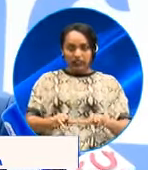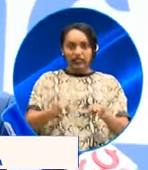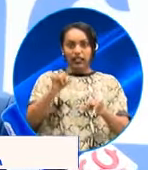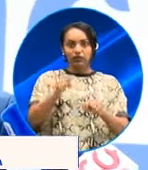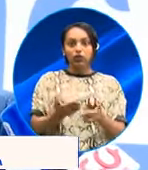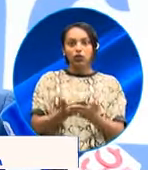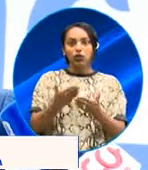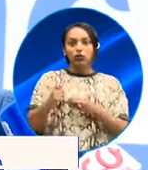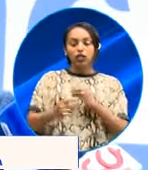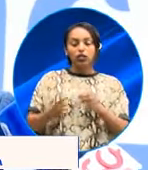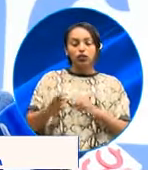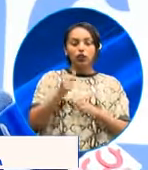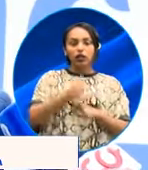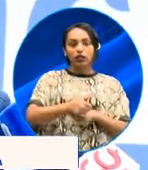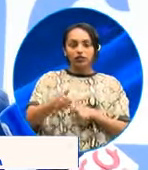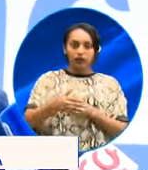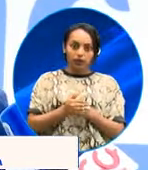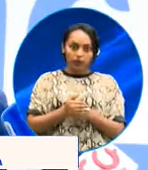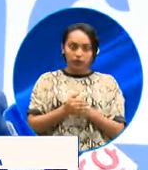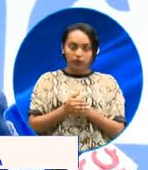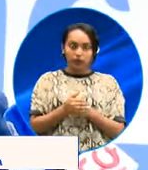ያለበት ጉዳይ ስለሆነ ለአዲስ አበባ